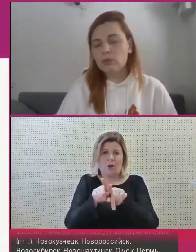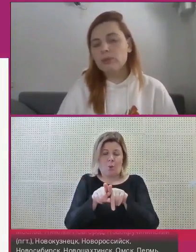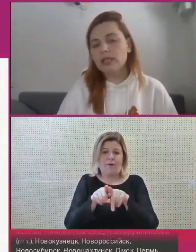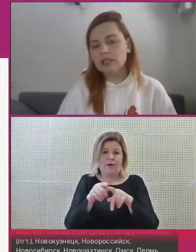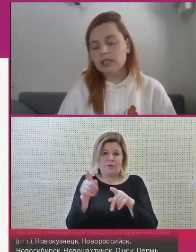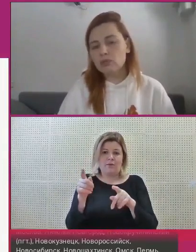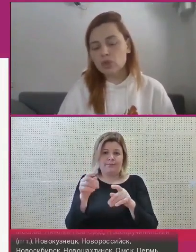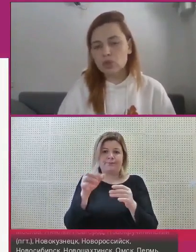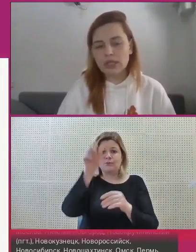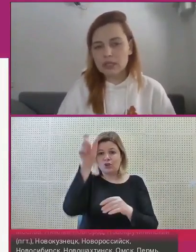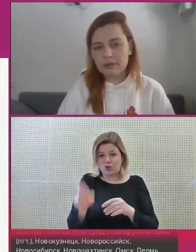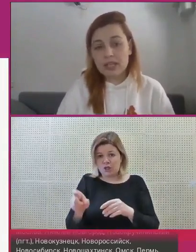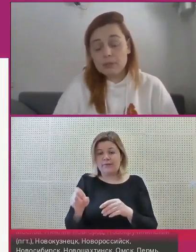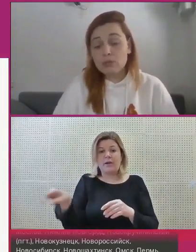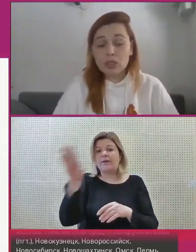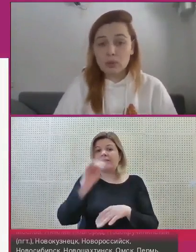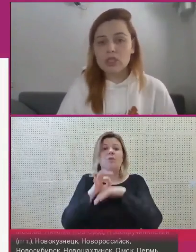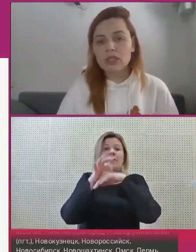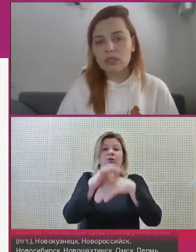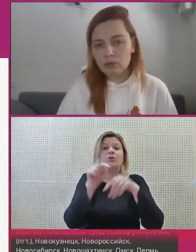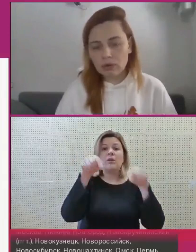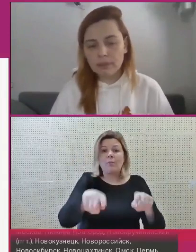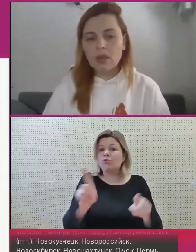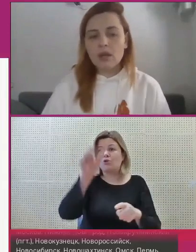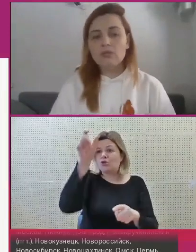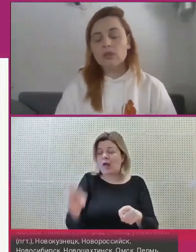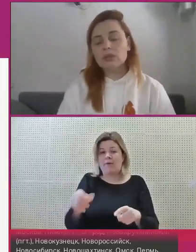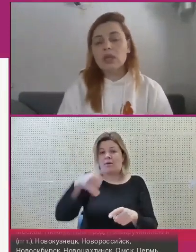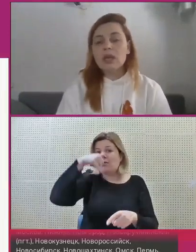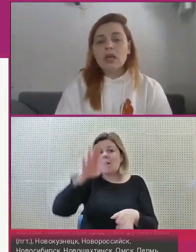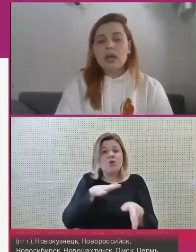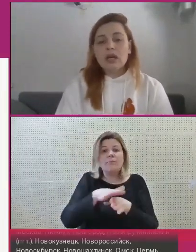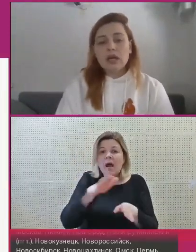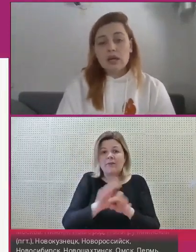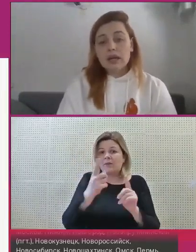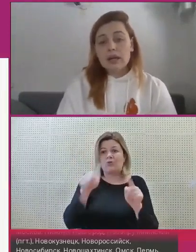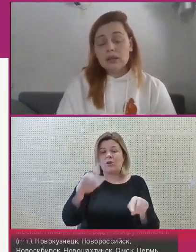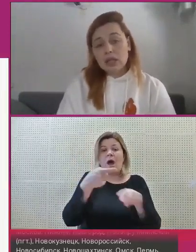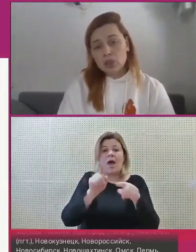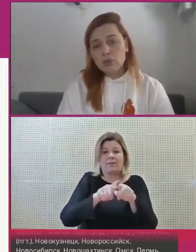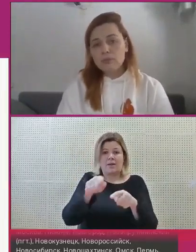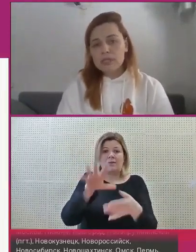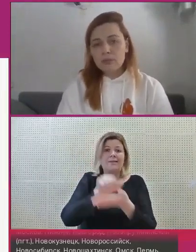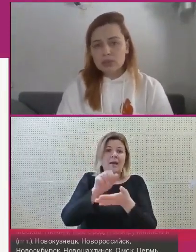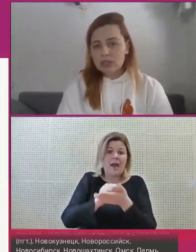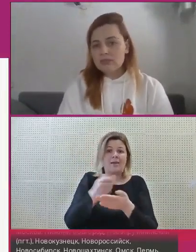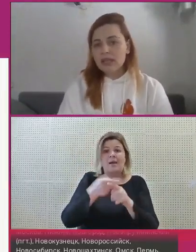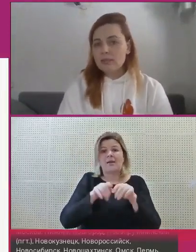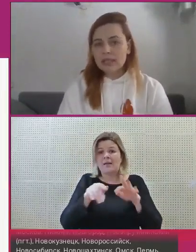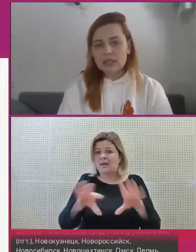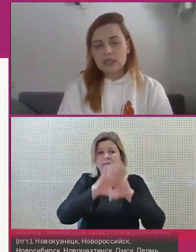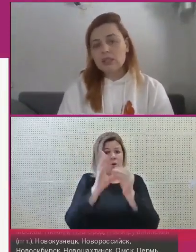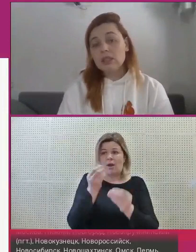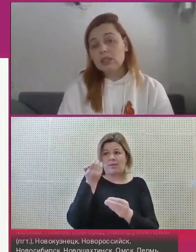все равно будет приходить к тому, что человек не справляется, потому что это просто не его. Вот. Так что позаботьтесь о